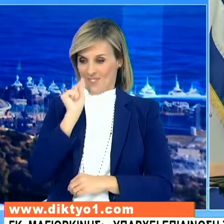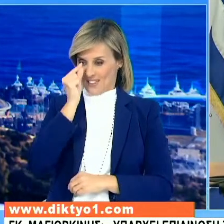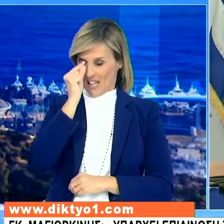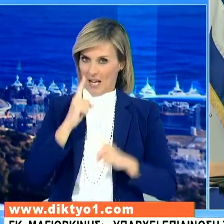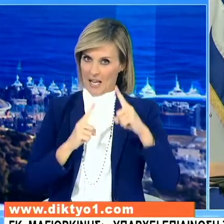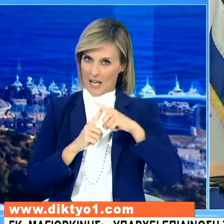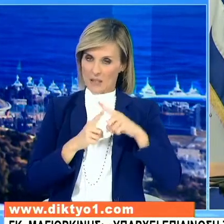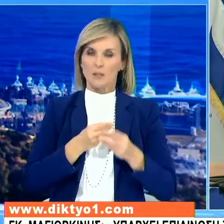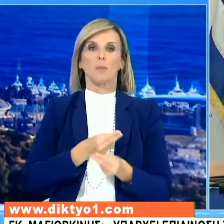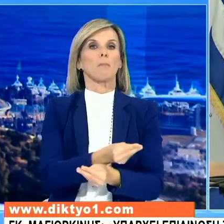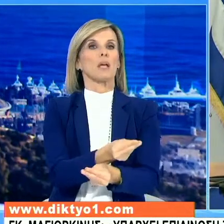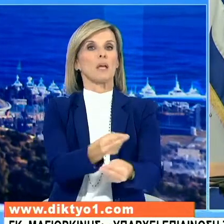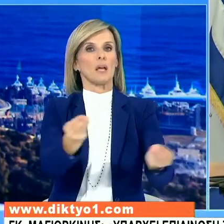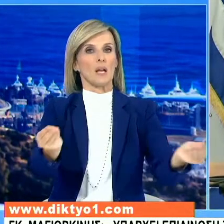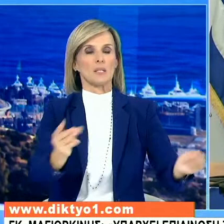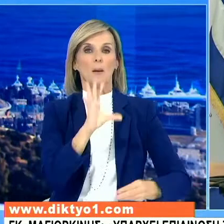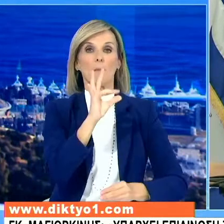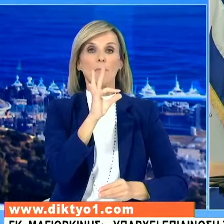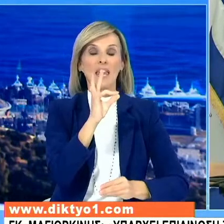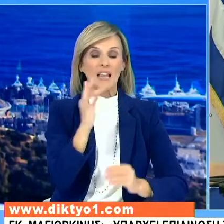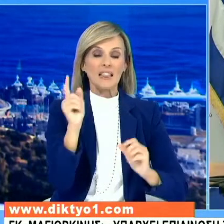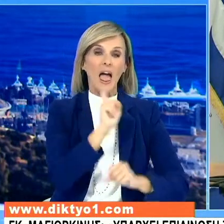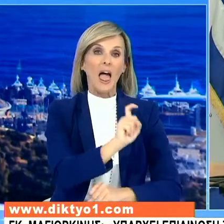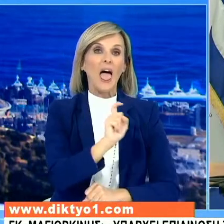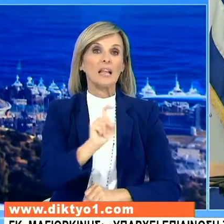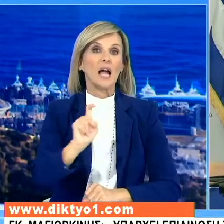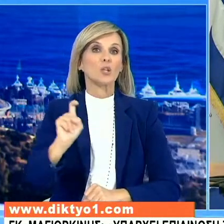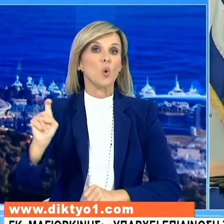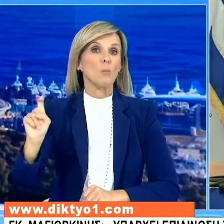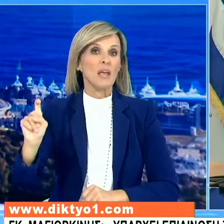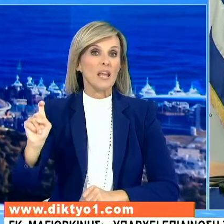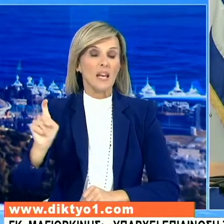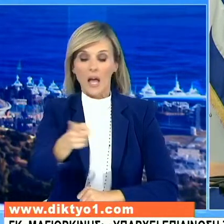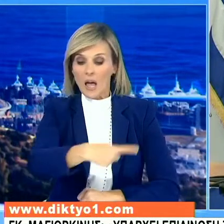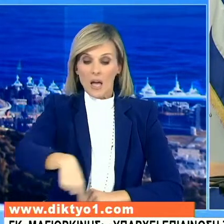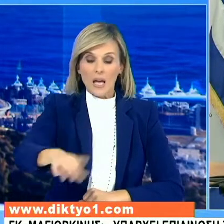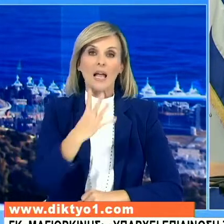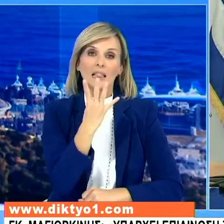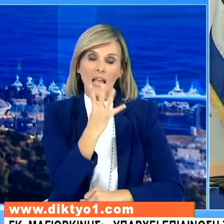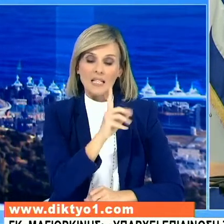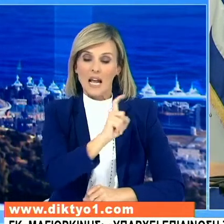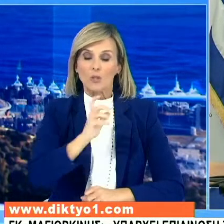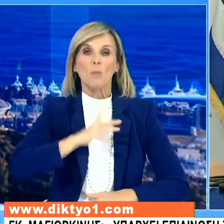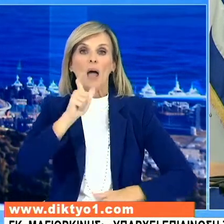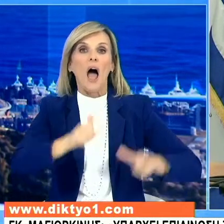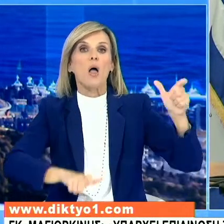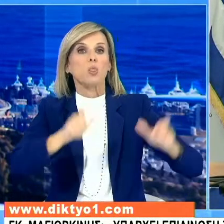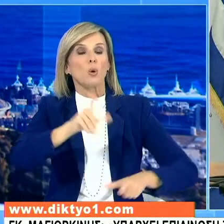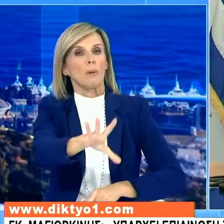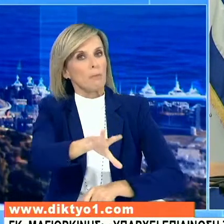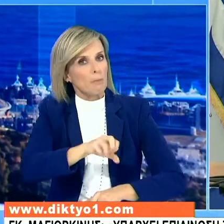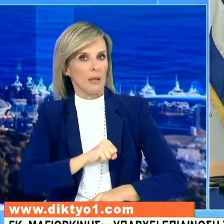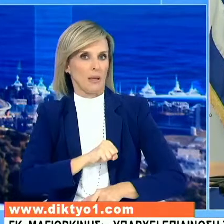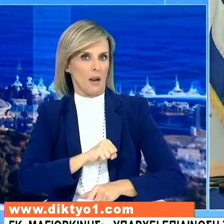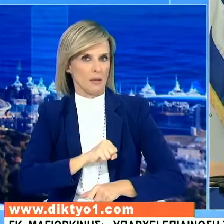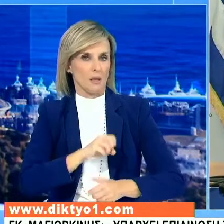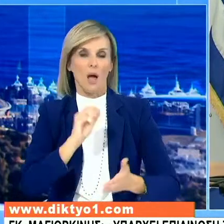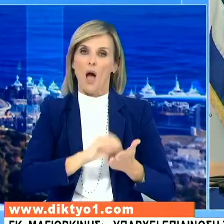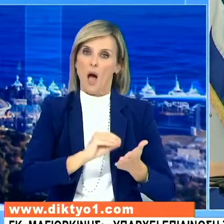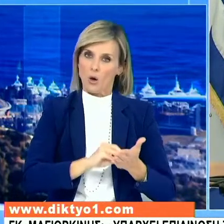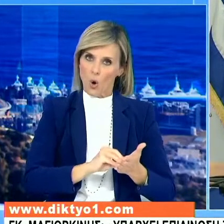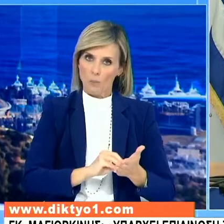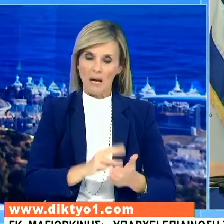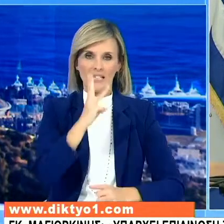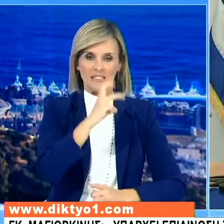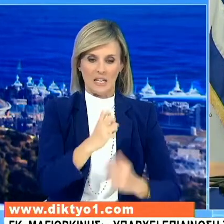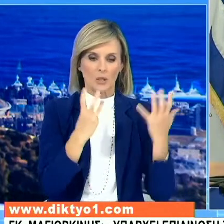διατεθεί 50,8 εκατομμύρια συσκευές self-test σε περίπου 4,7 εκατομμύρια πολίτες. Περίπου 38,5 εκατομμύρια δηλώσεις έχουν